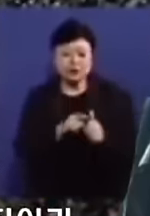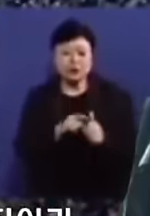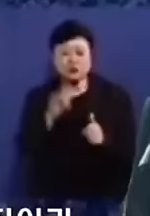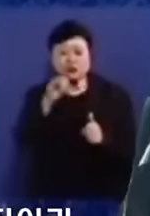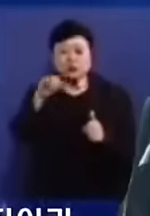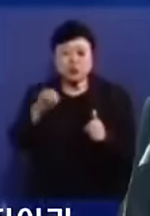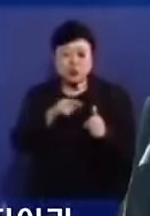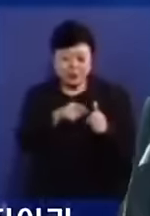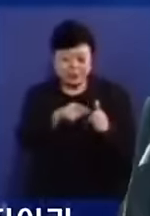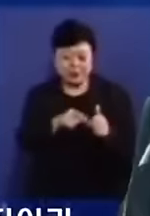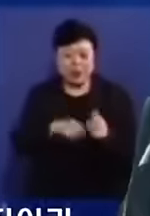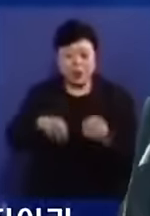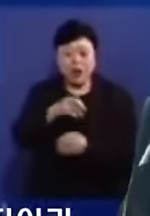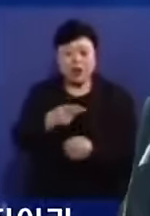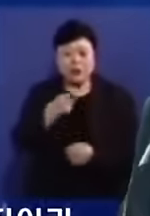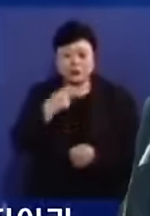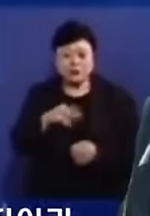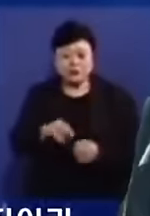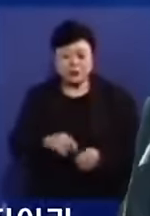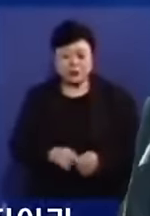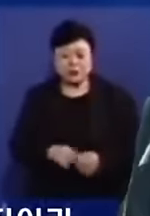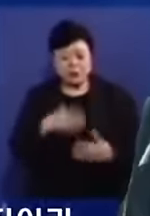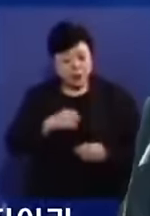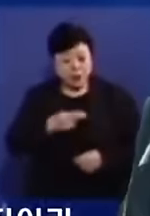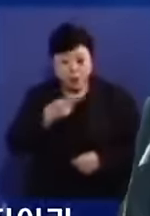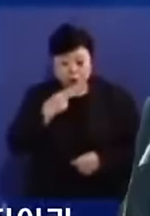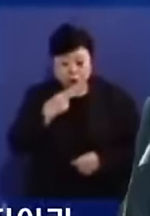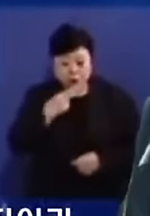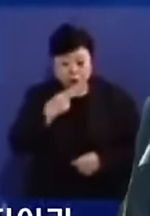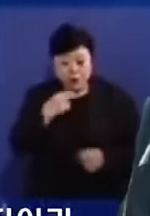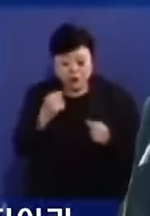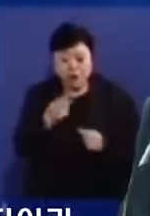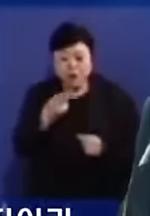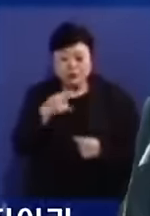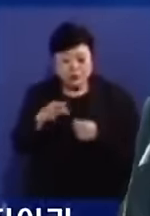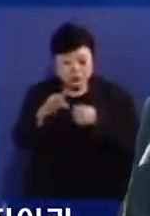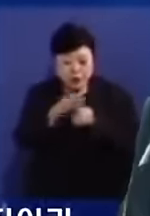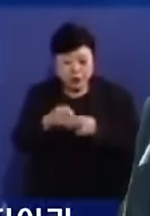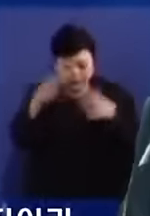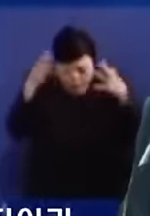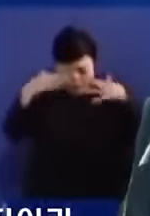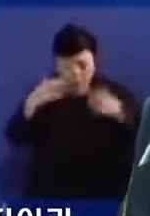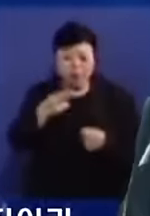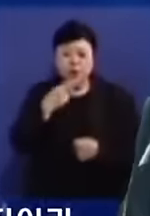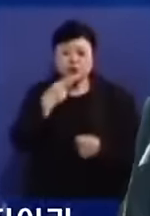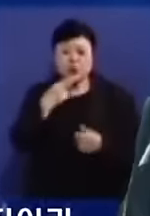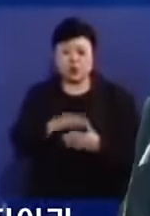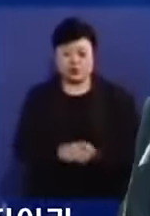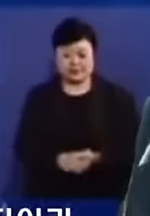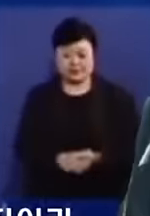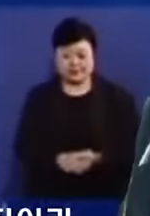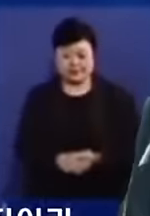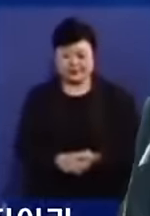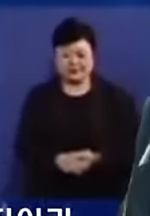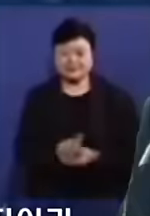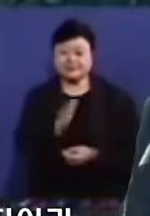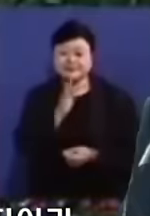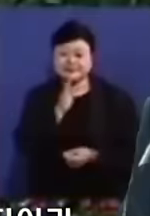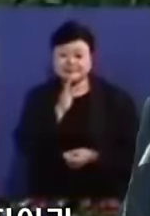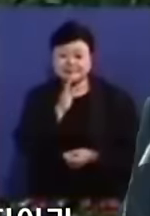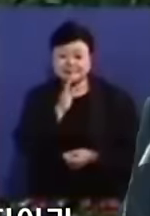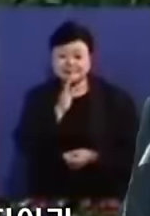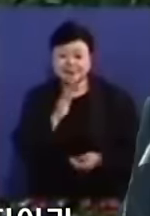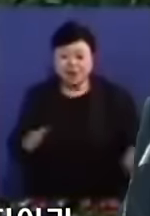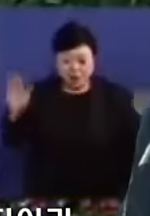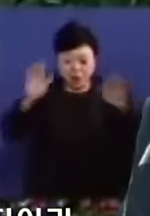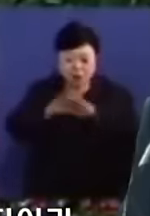말을 했습니다. 환란이 없으면 평안함도 없고 겨울이 없으면 여름도 없다. 맞습니다.